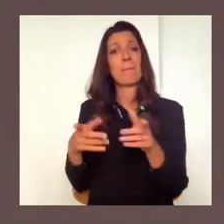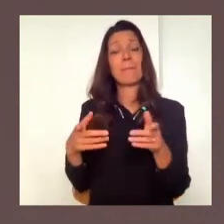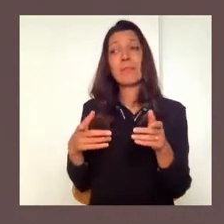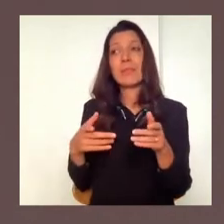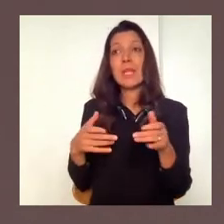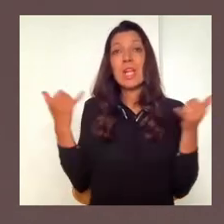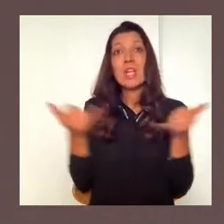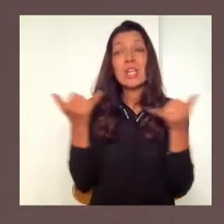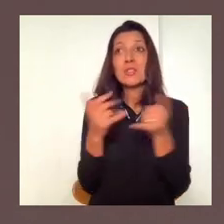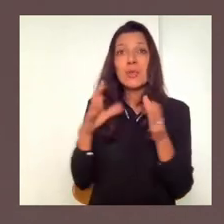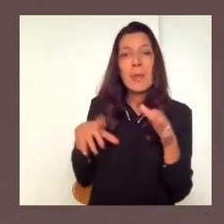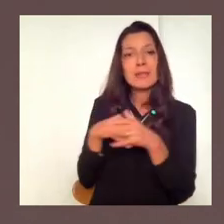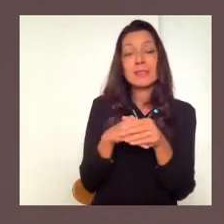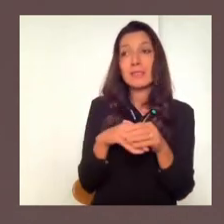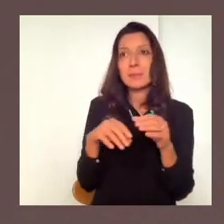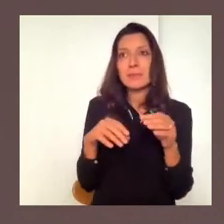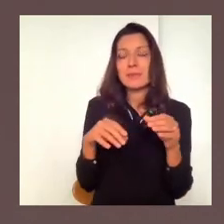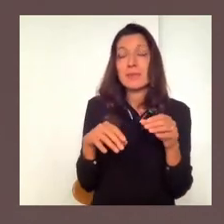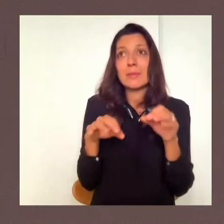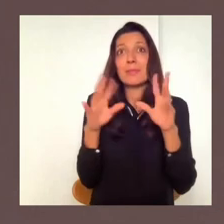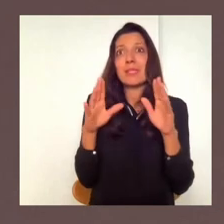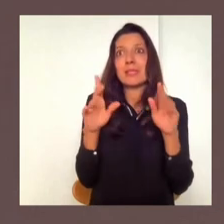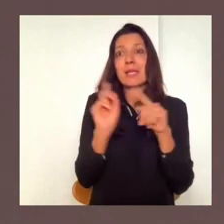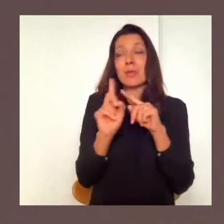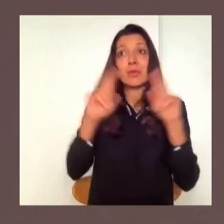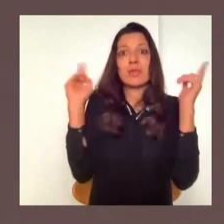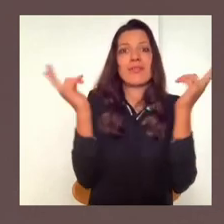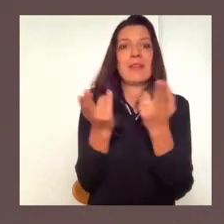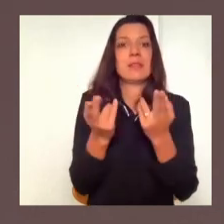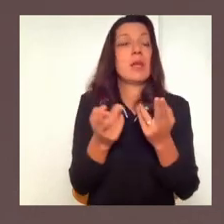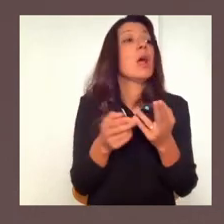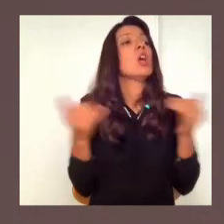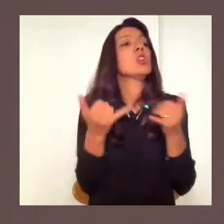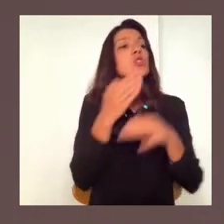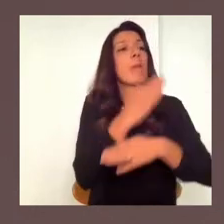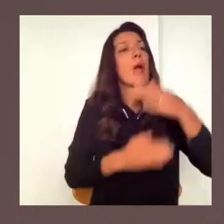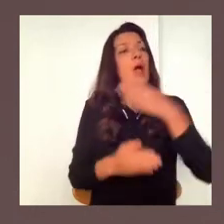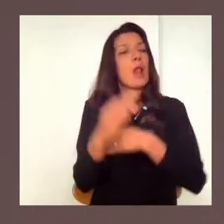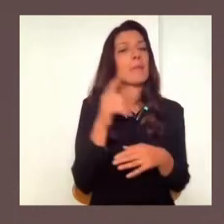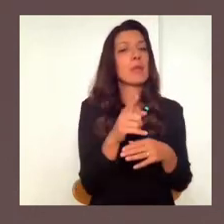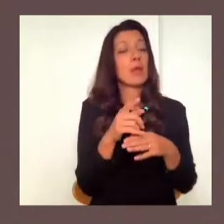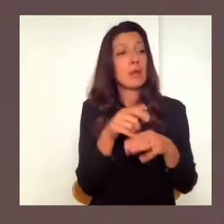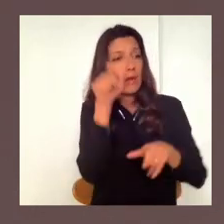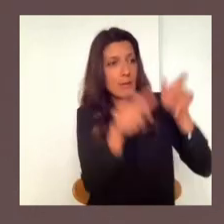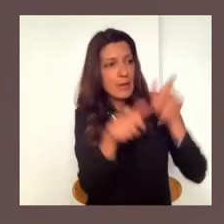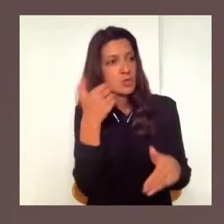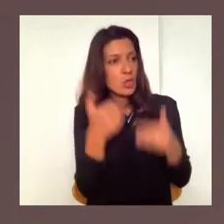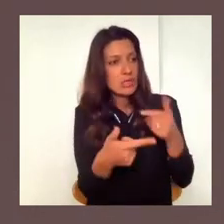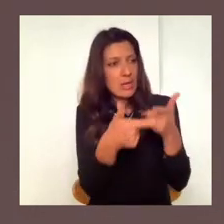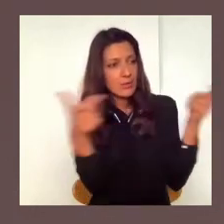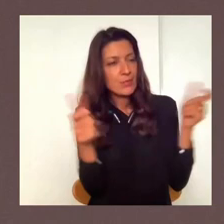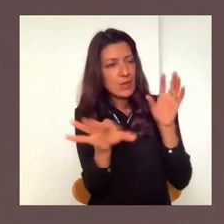quelque chose qui est majeur, quelque chose qui est important. Aux Jeux paralympiques, c'est vrai qu'on découvre des handicaps, on découvre, on